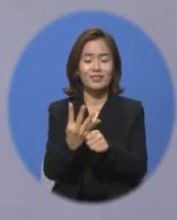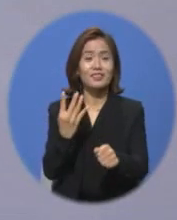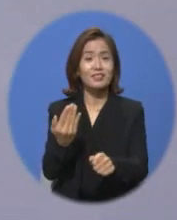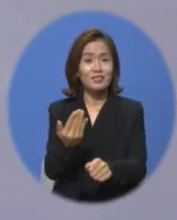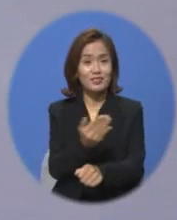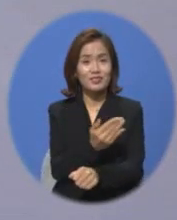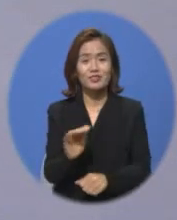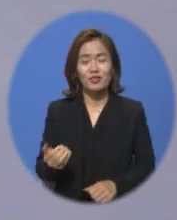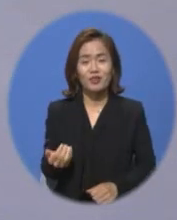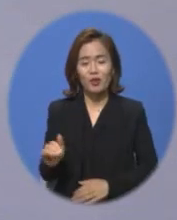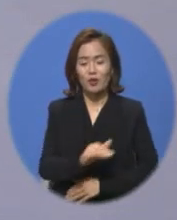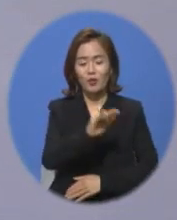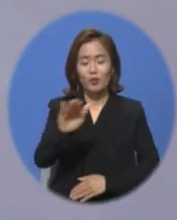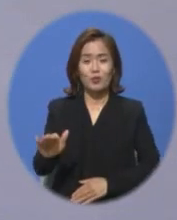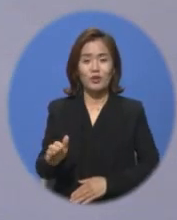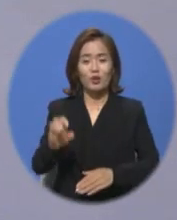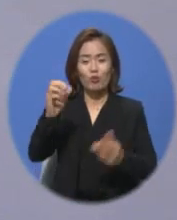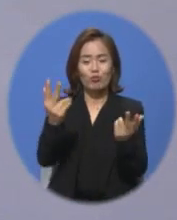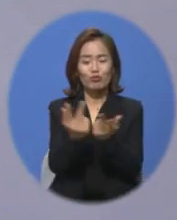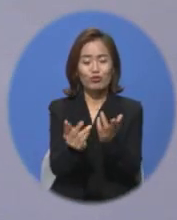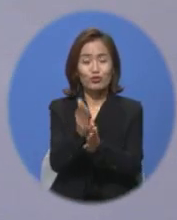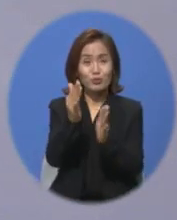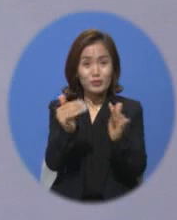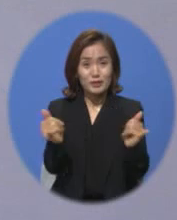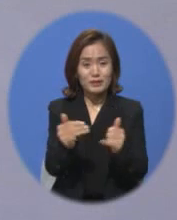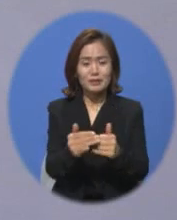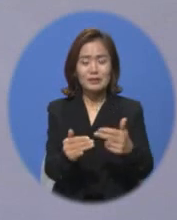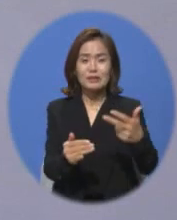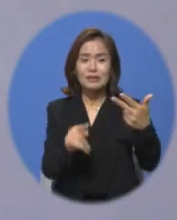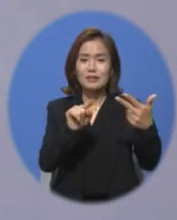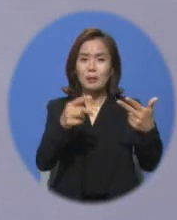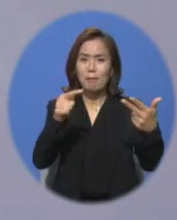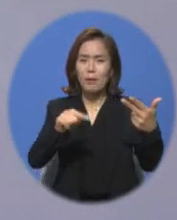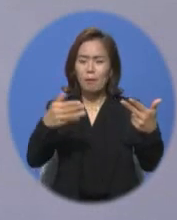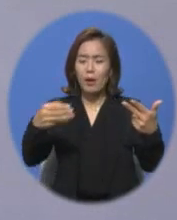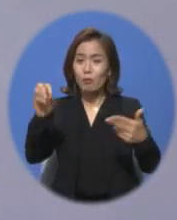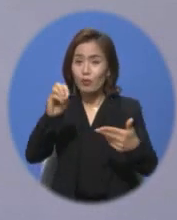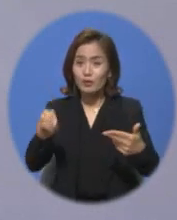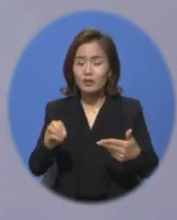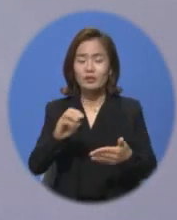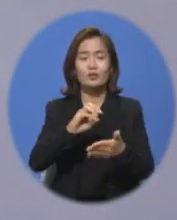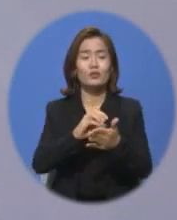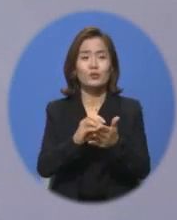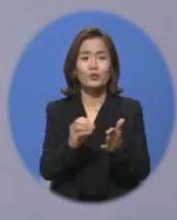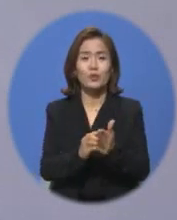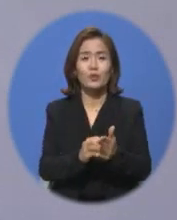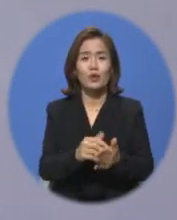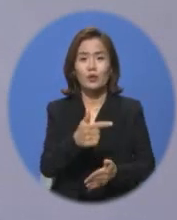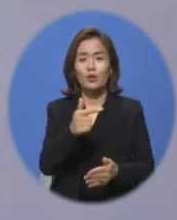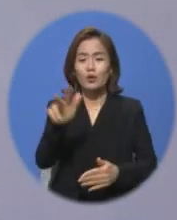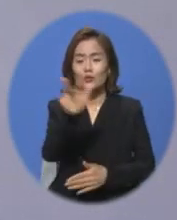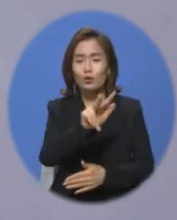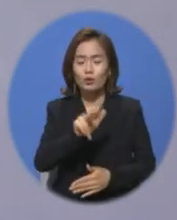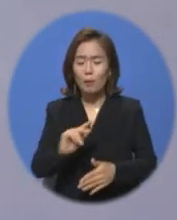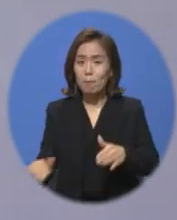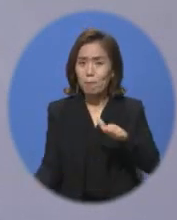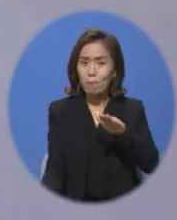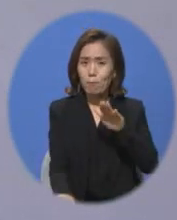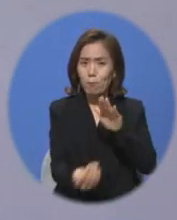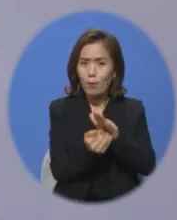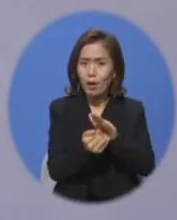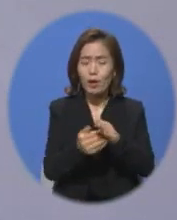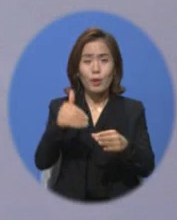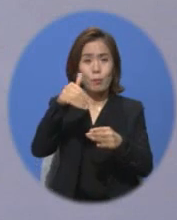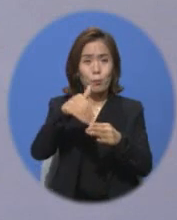년전,주민여러분께서 저를70.8%의득표율로선출해주셨는데,이는 전국에서